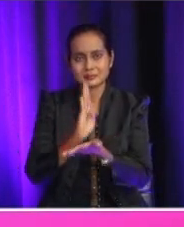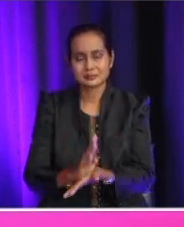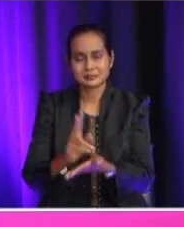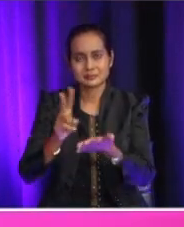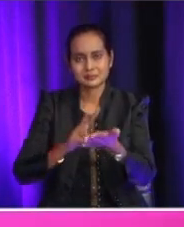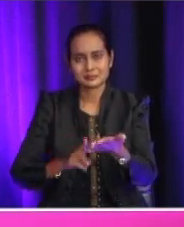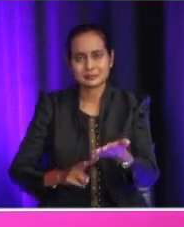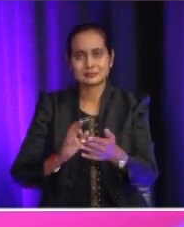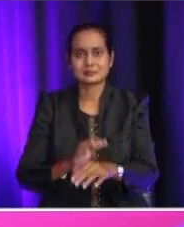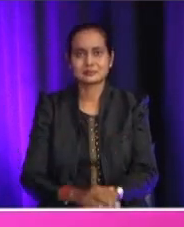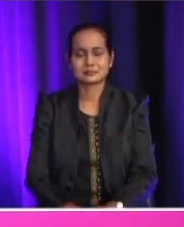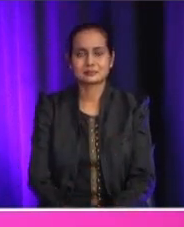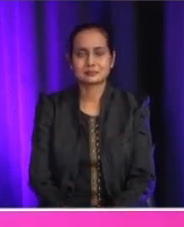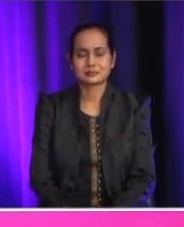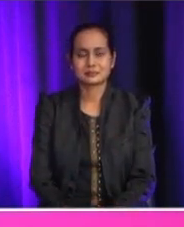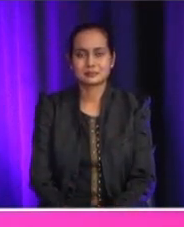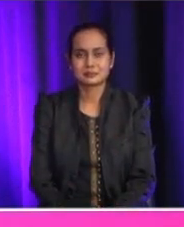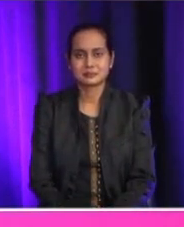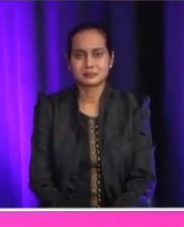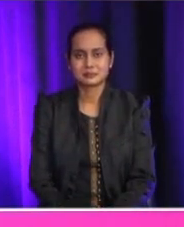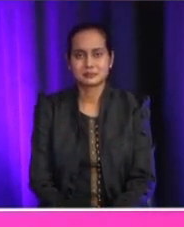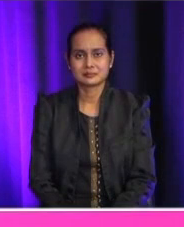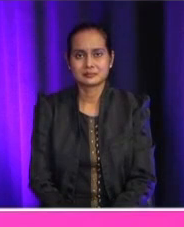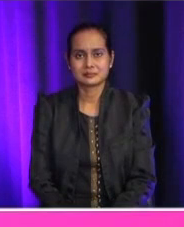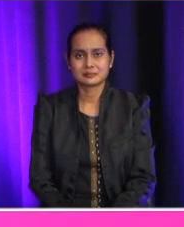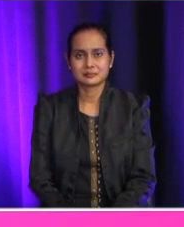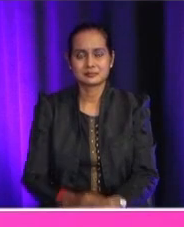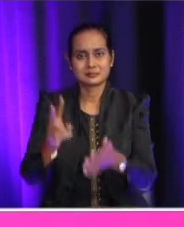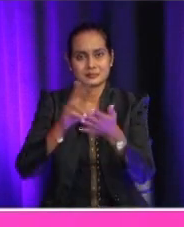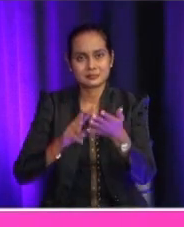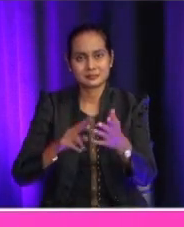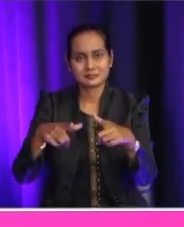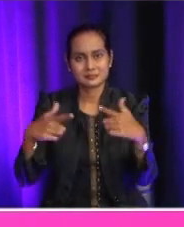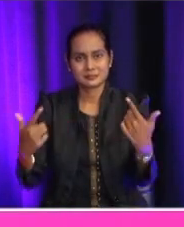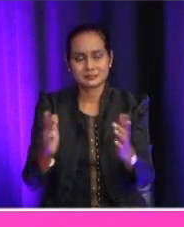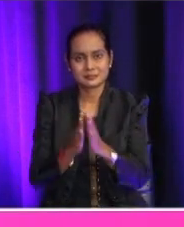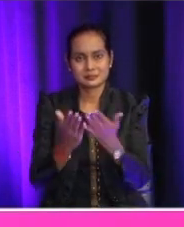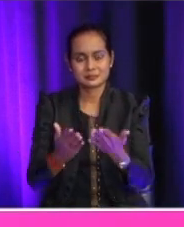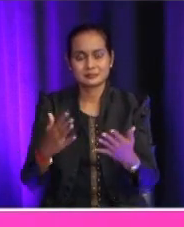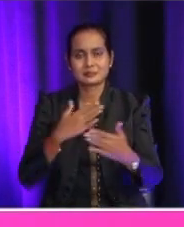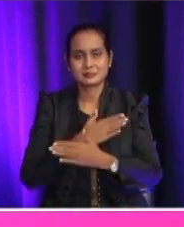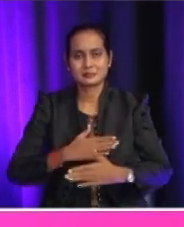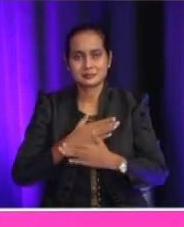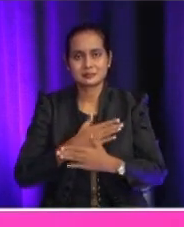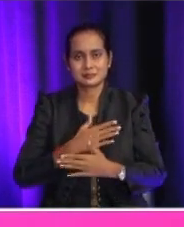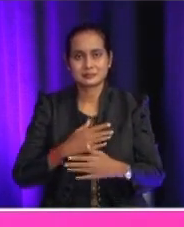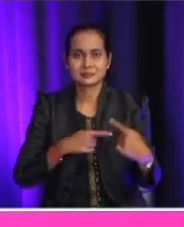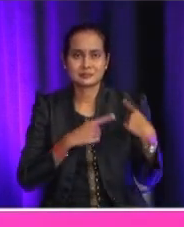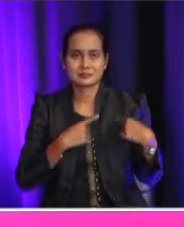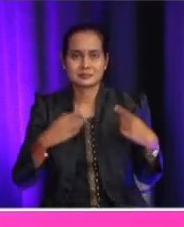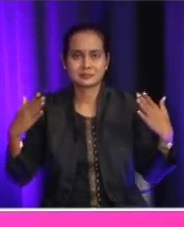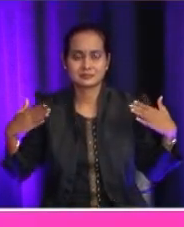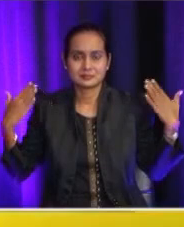ciku di kebun jiran, dipetik saudara bersama peria. Bacalah buku sebagai hiburan, hati gembira semua